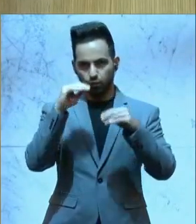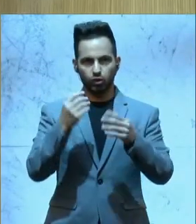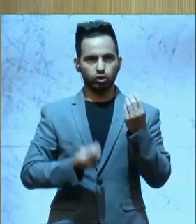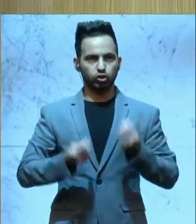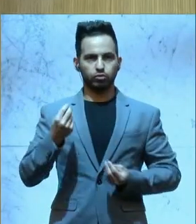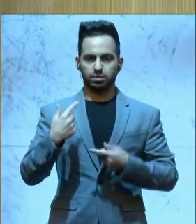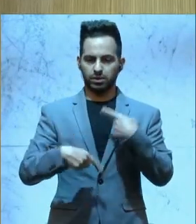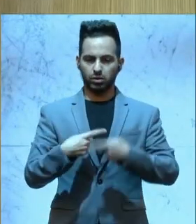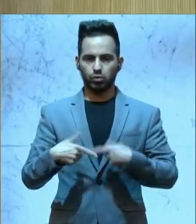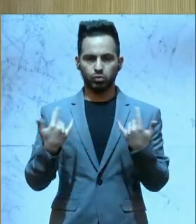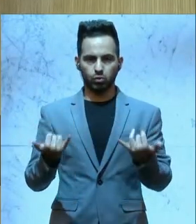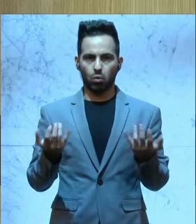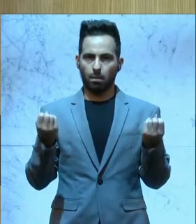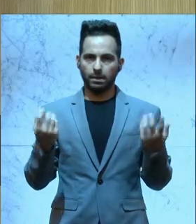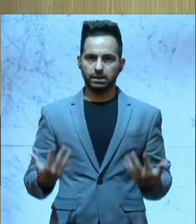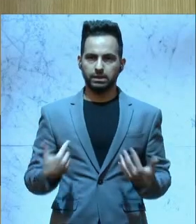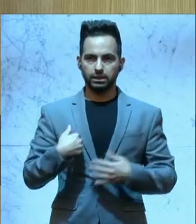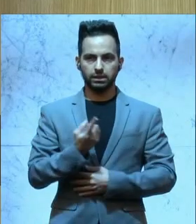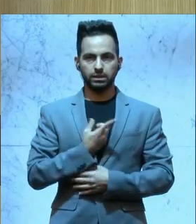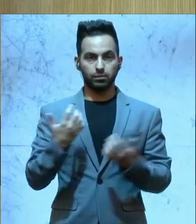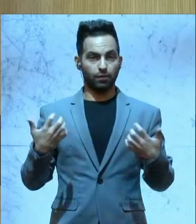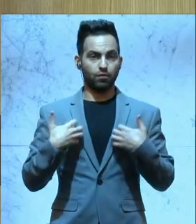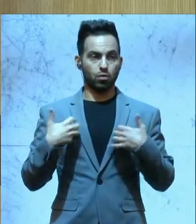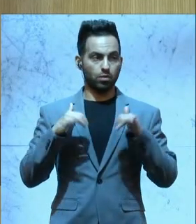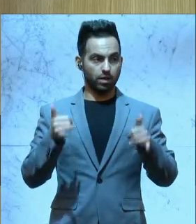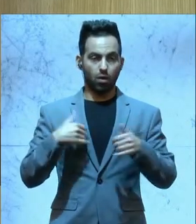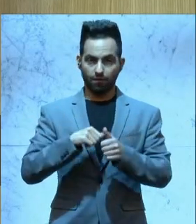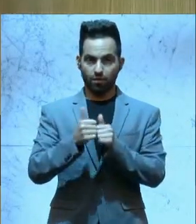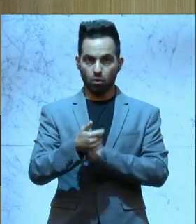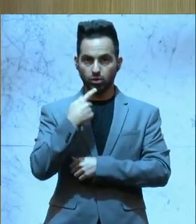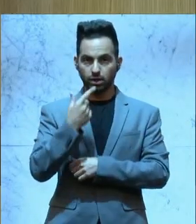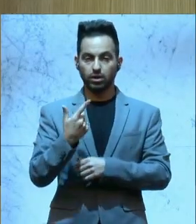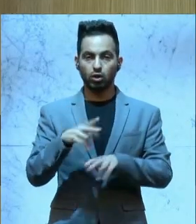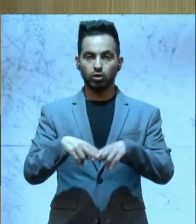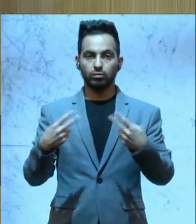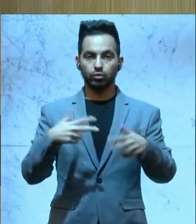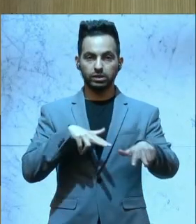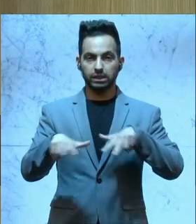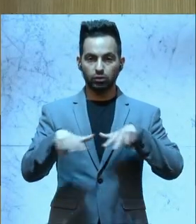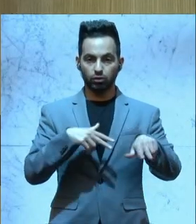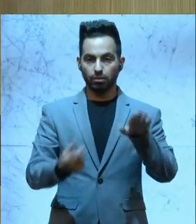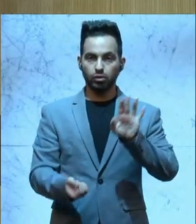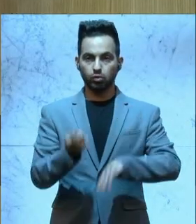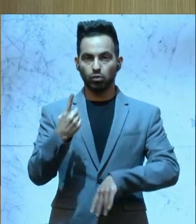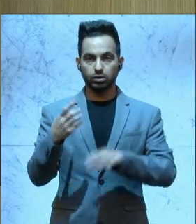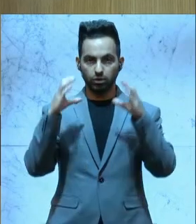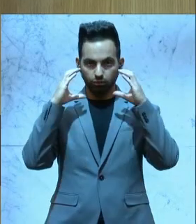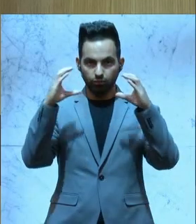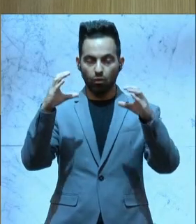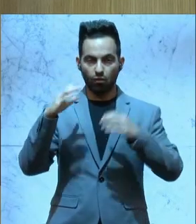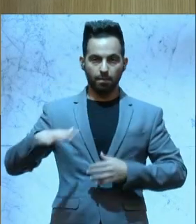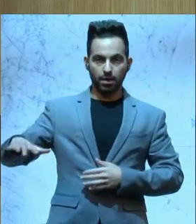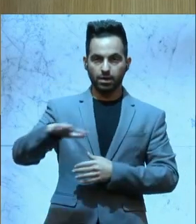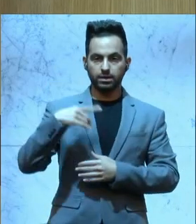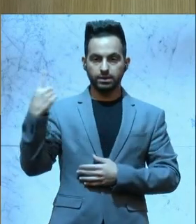hier passiert ist. Ich bin sehr froh, das sage ich jetzt mal gleich vorweg, dass die Bundesregierung und vor allem voran sich die Österreichische Volkspartei endlich dazu